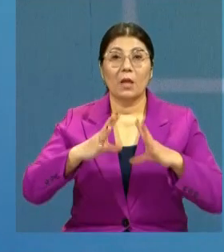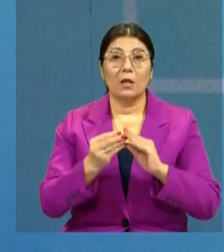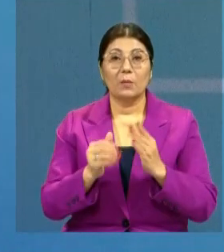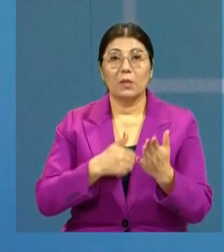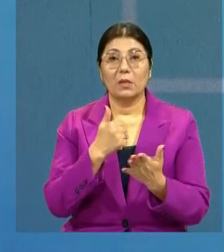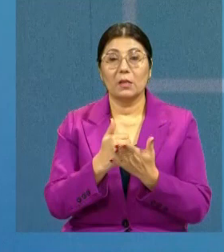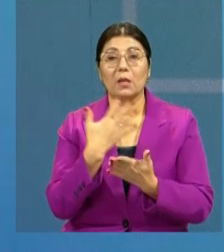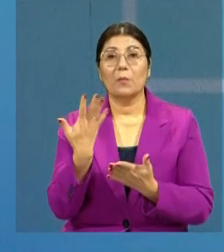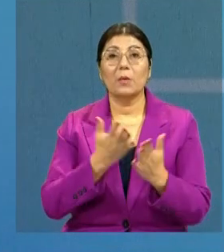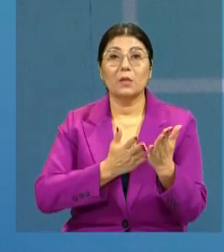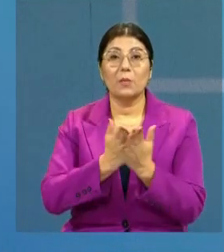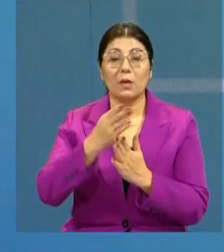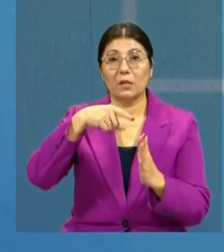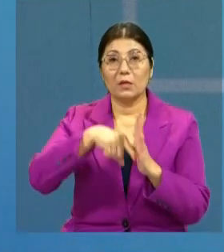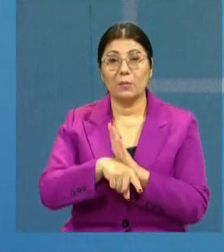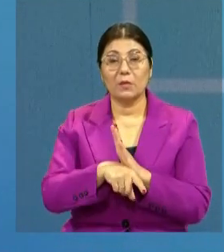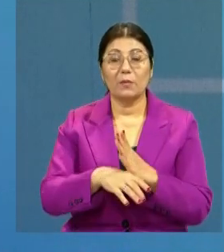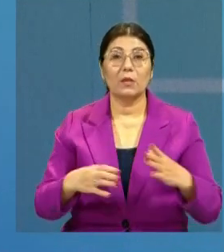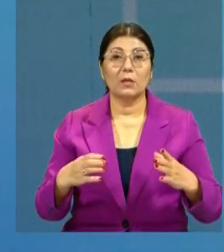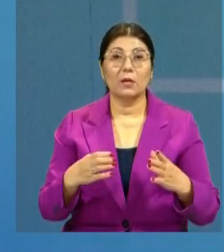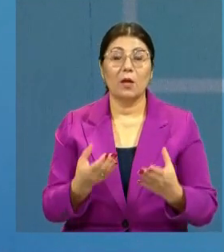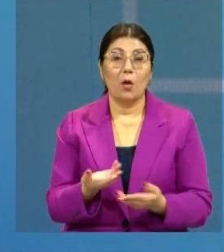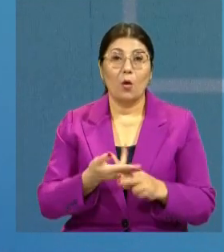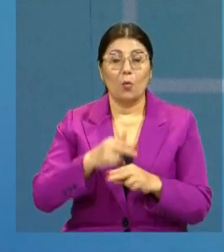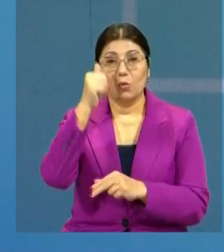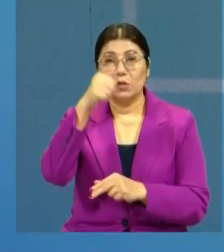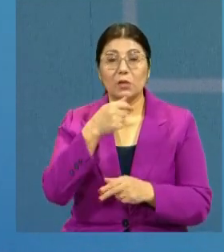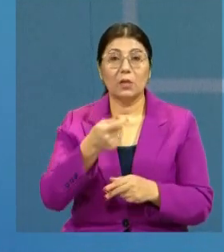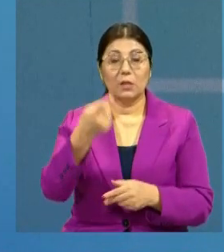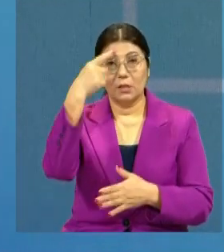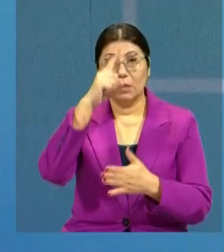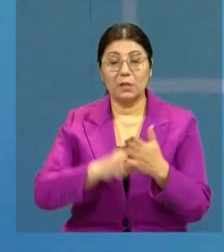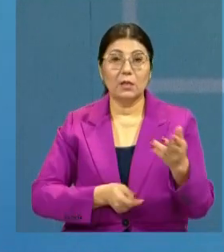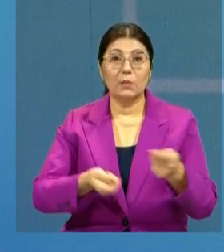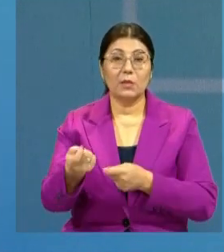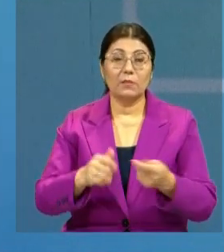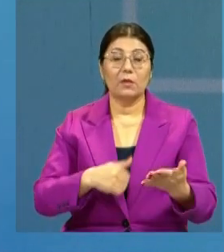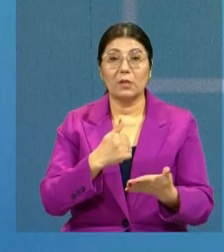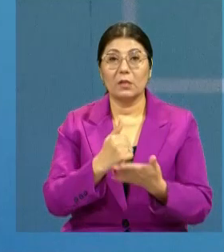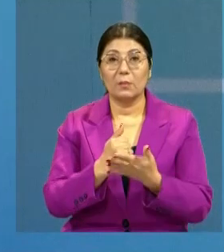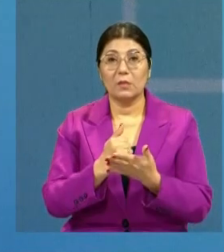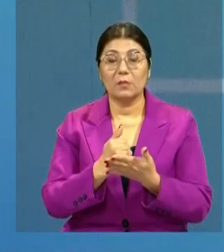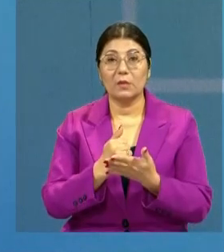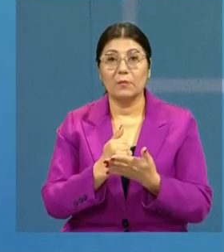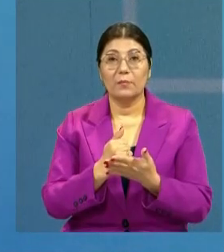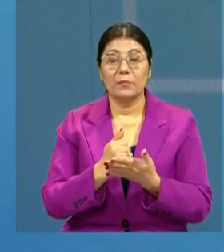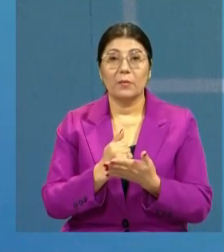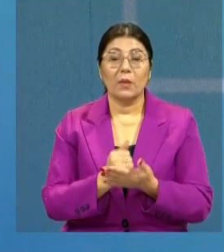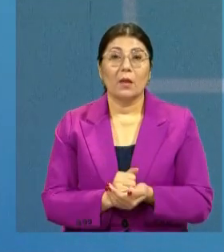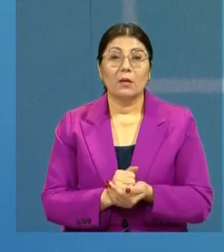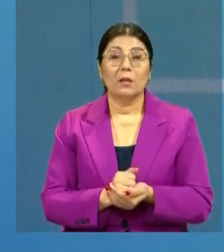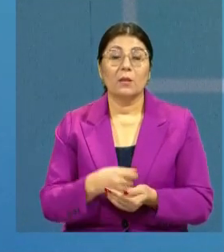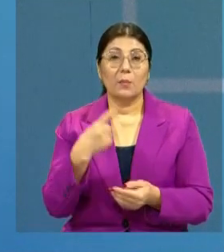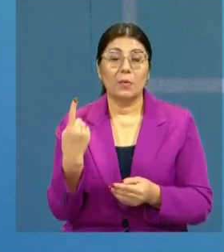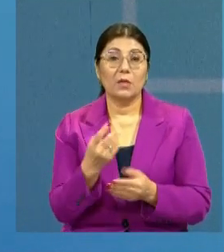негізгі сол 5 бағыттың ішіндегі биылғы қоғам діни басқарманың бекіткен ізгі қоғам жылына басымдық берілді.